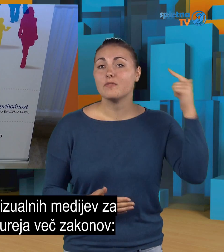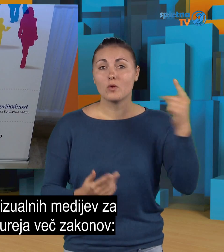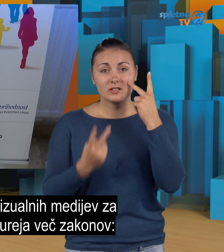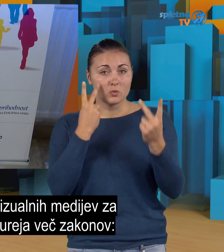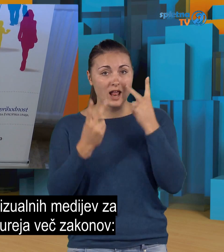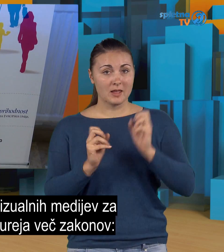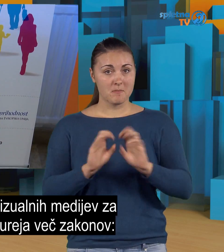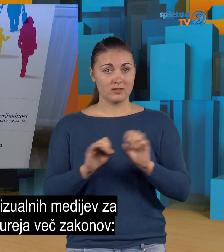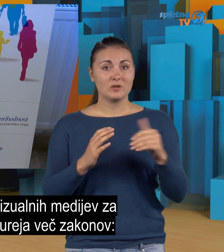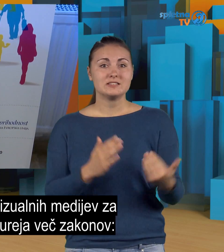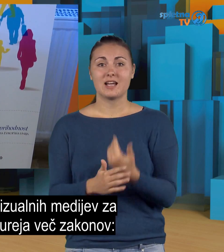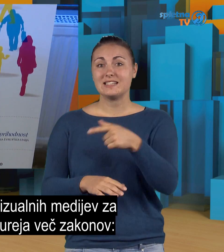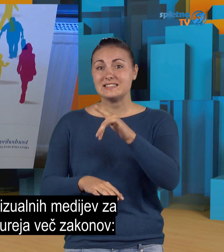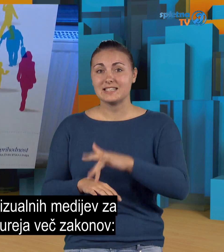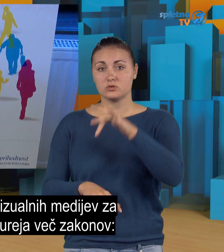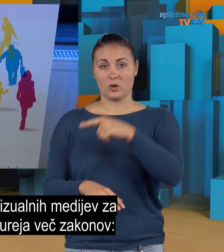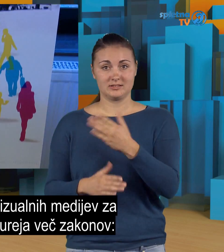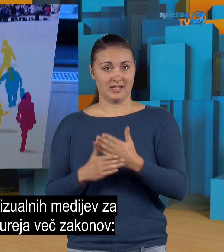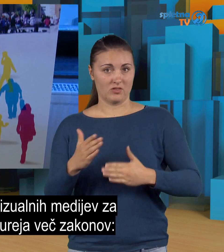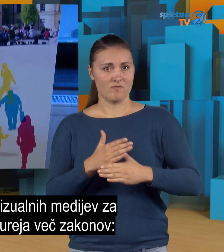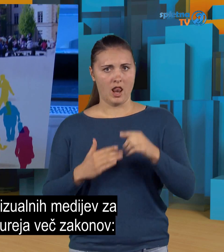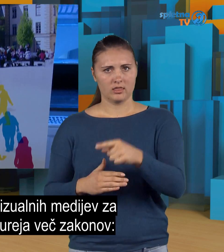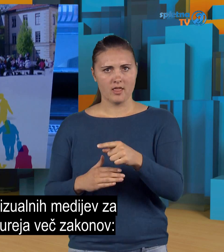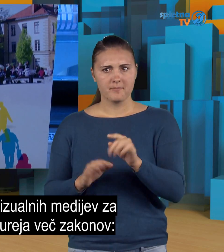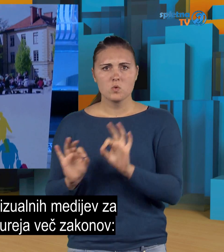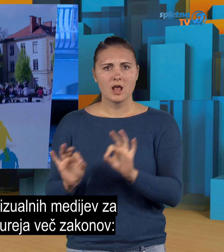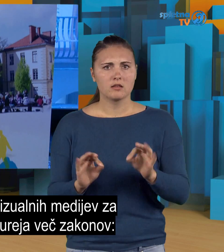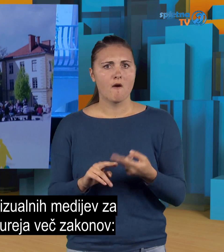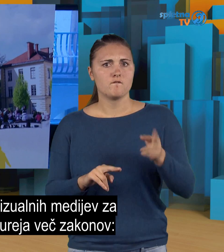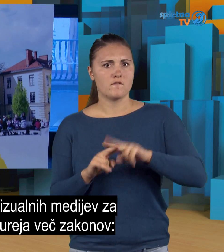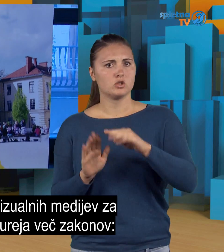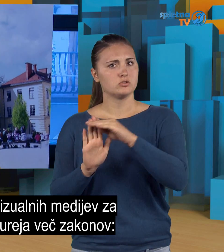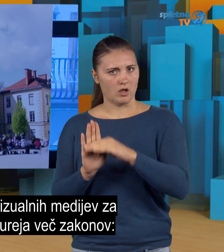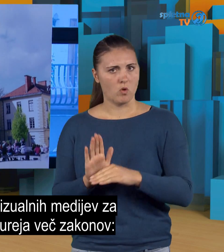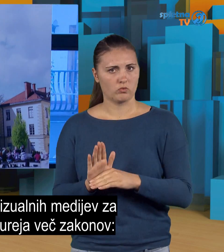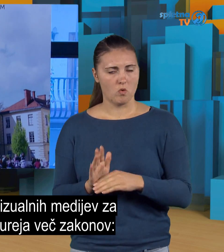Dostopnost avdiovizualnih medijev za senzorne invalide ureja več zakonov.